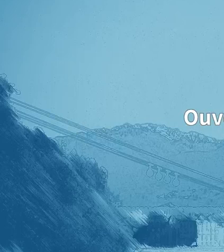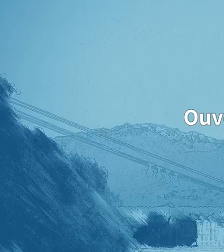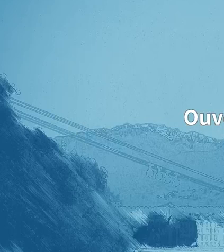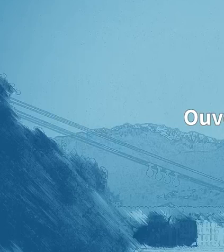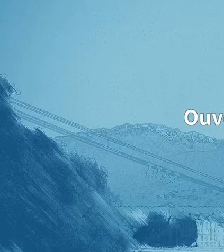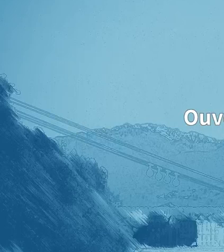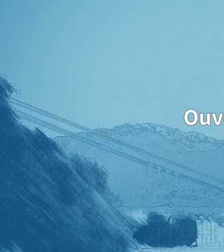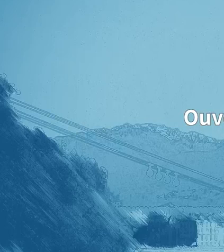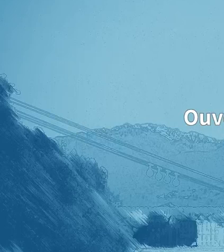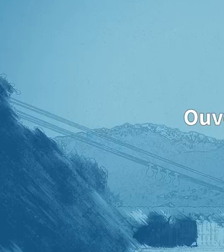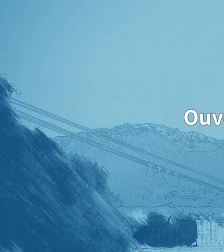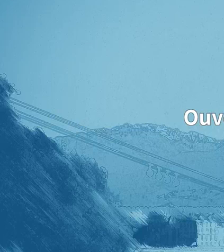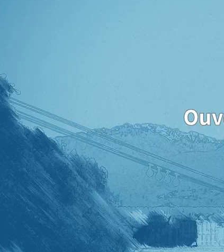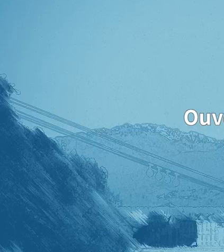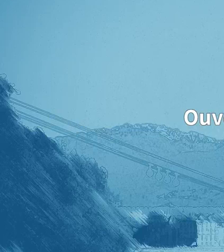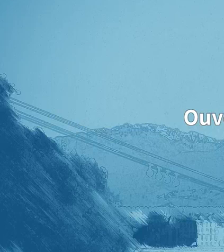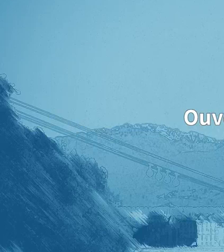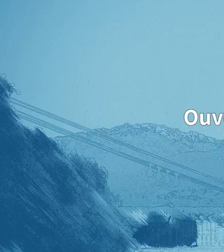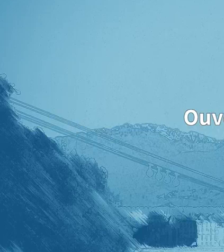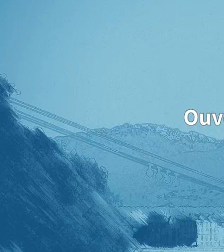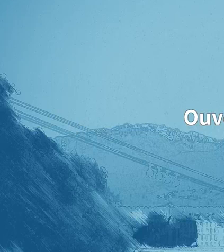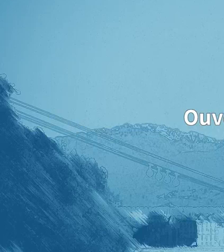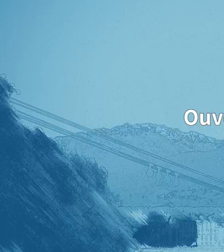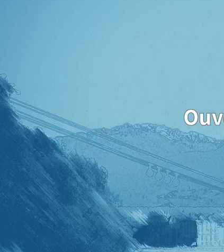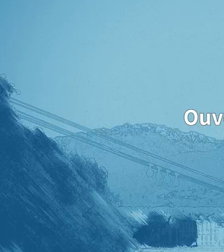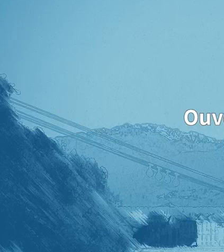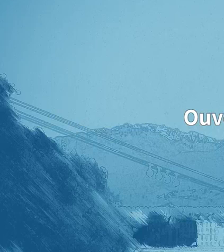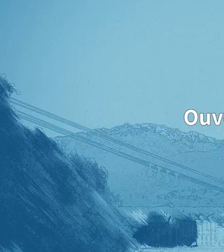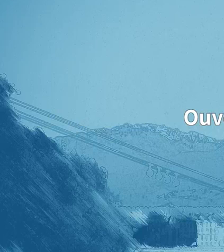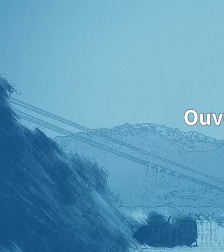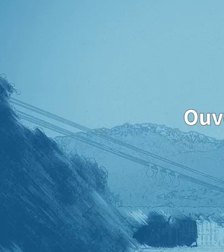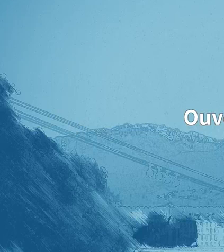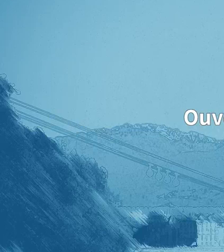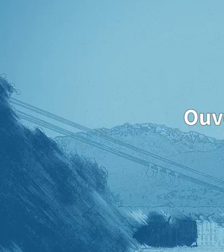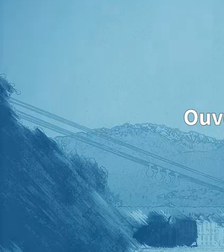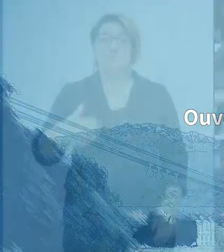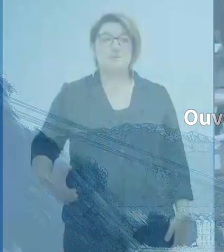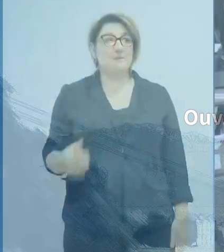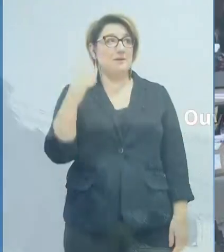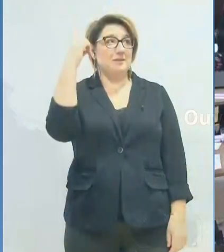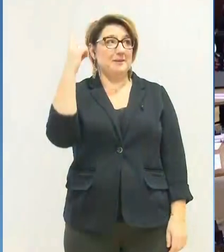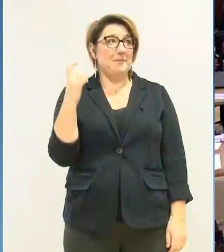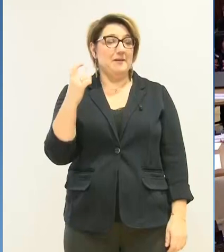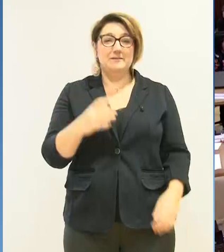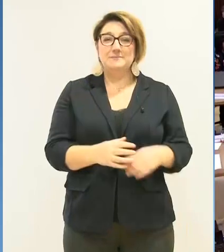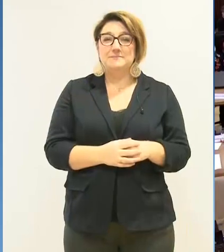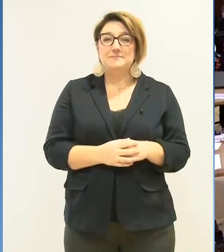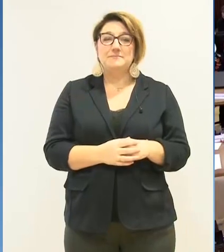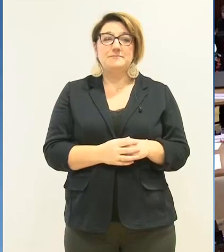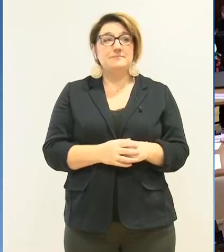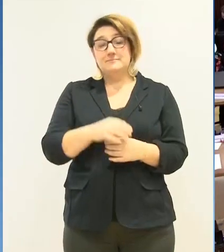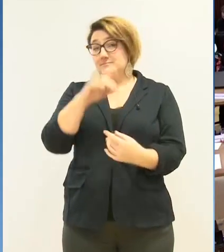mesdames et messieurs je vous propose de démarrer ce conseil municipal portant notamment sur le